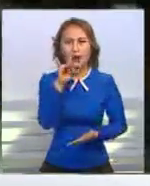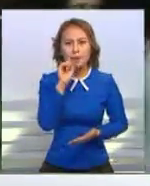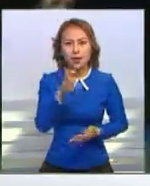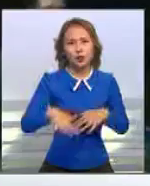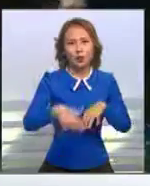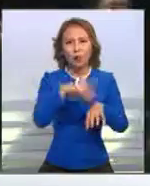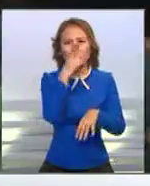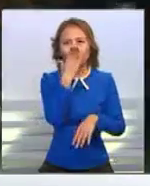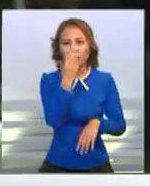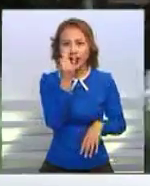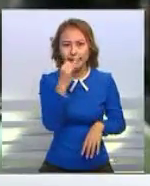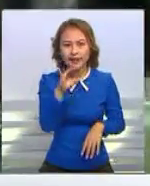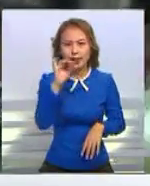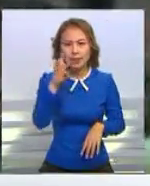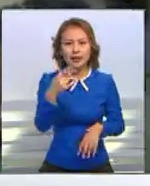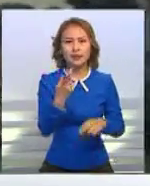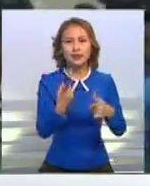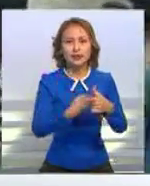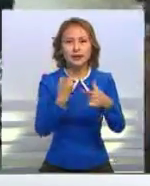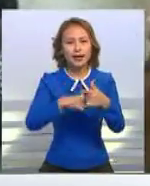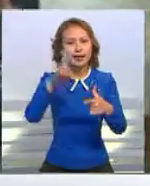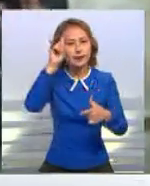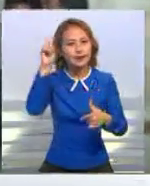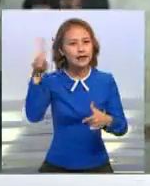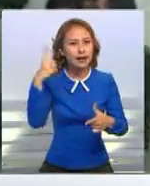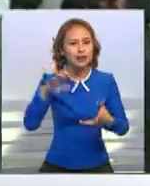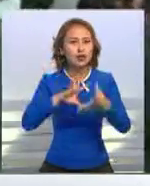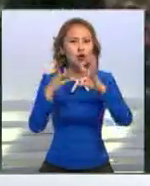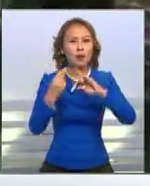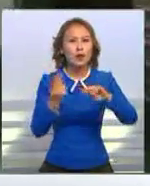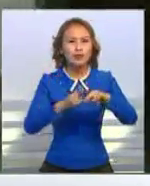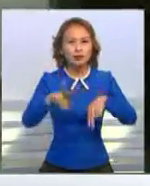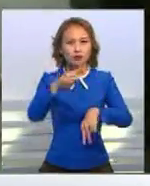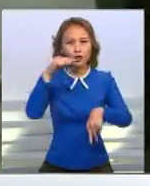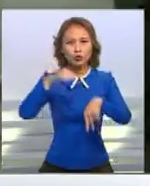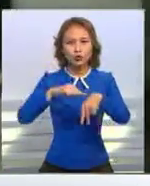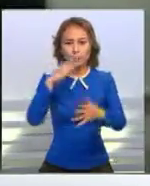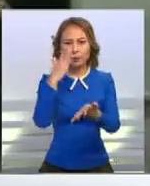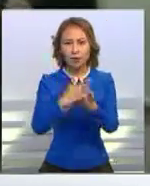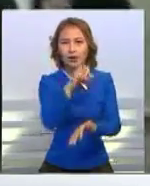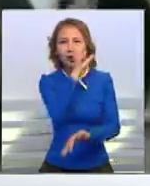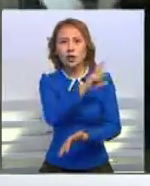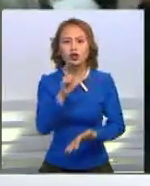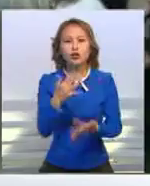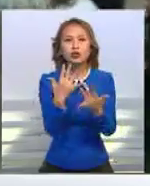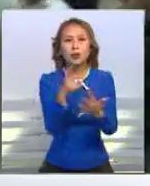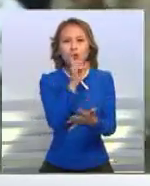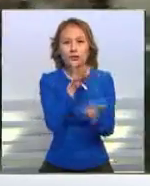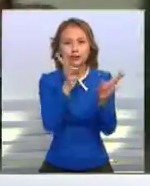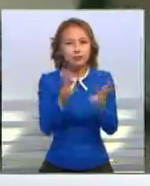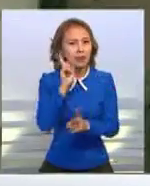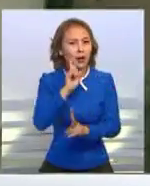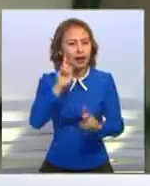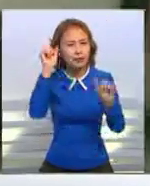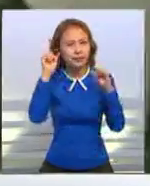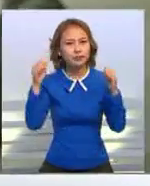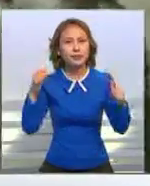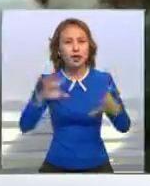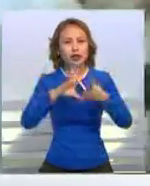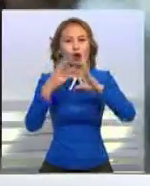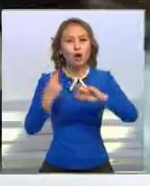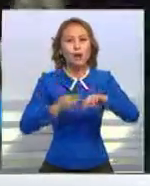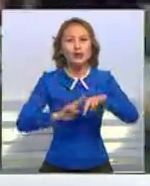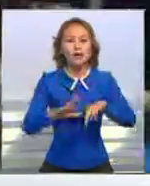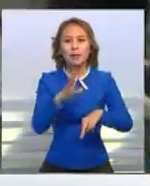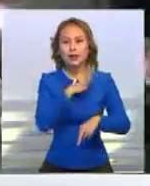Араб елдерінде, Кувейтте, Йеменде, Сауд Арабиясында, Израильде сезілген. Бұл елдерде қанша адамның жапа шеккені әлі белгісіз. Ал